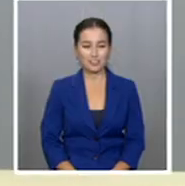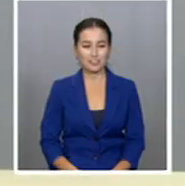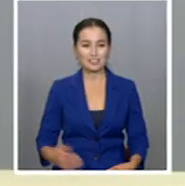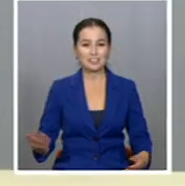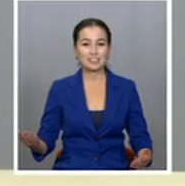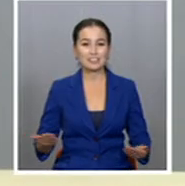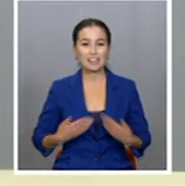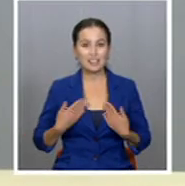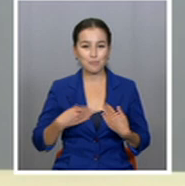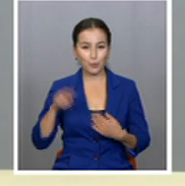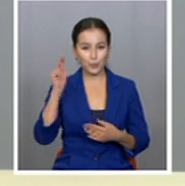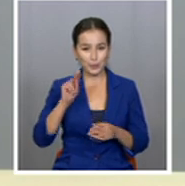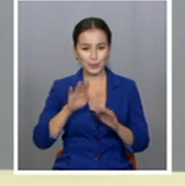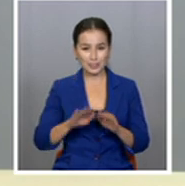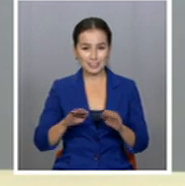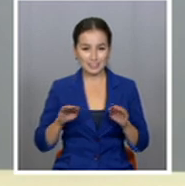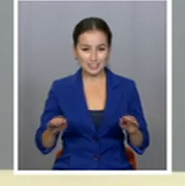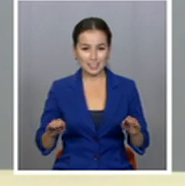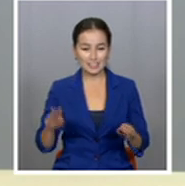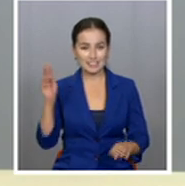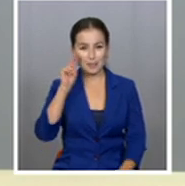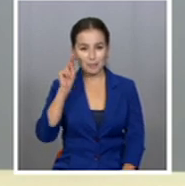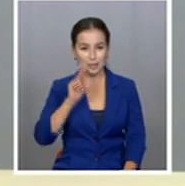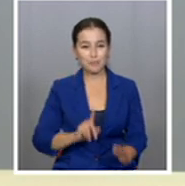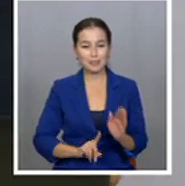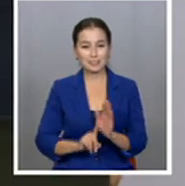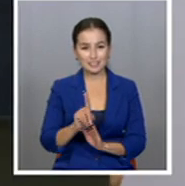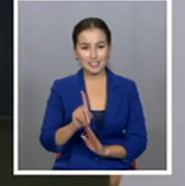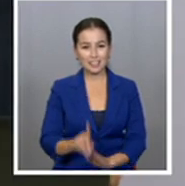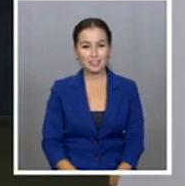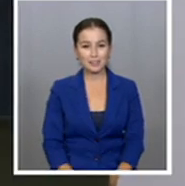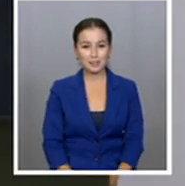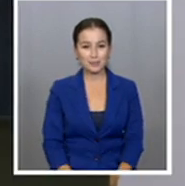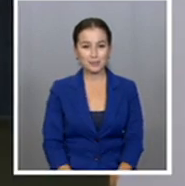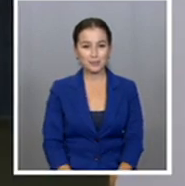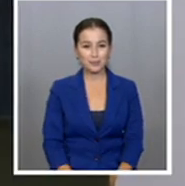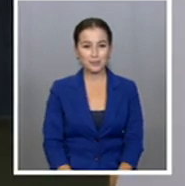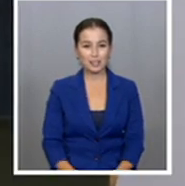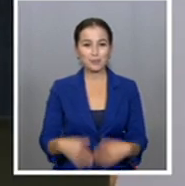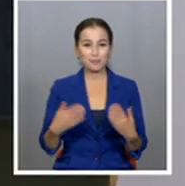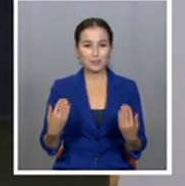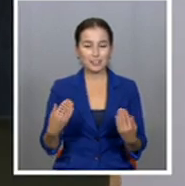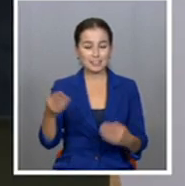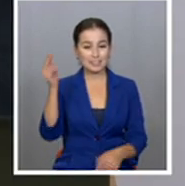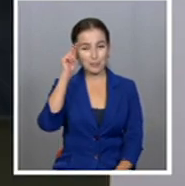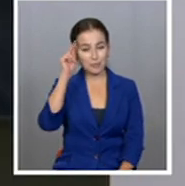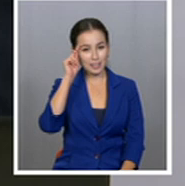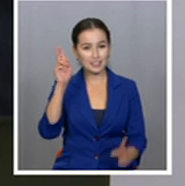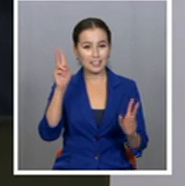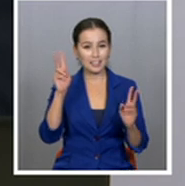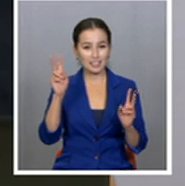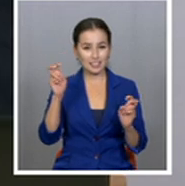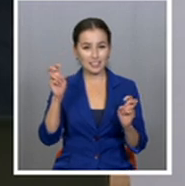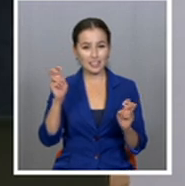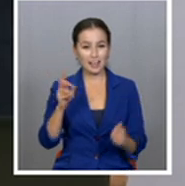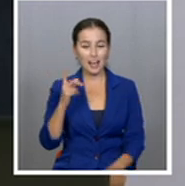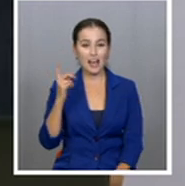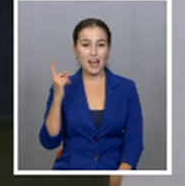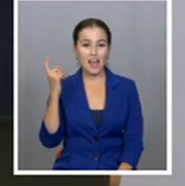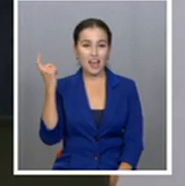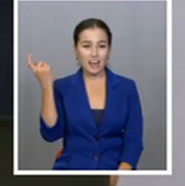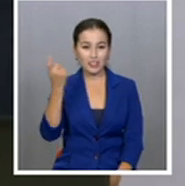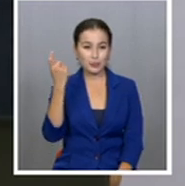Сәлеметсіздер ме оқушылар? Сабағымызды бастаймыз. Бүгінгі сабақтың тақырыбы – экономика